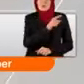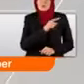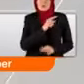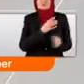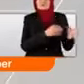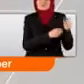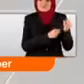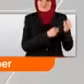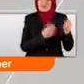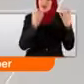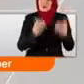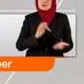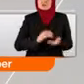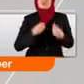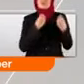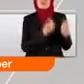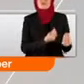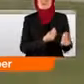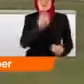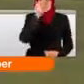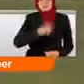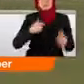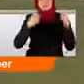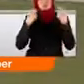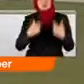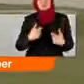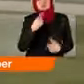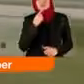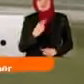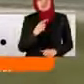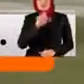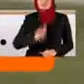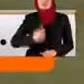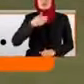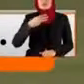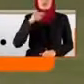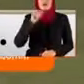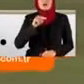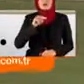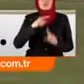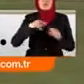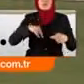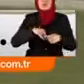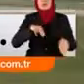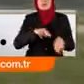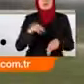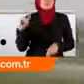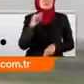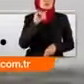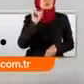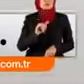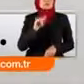sağlamakta boynumuzun borcudur Cumhurbaşkanı Erdoğan Türk Hava Kurumu'nun uçakları ile ilgili